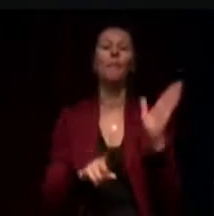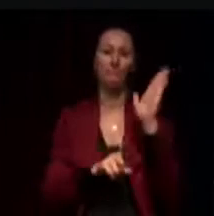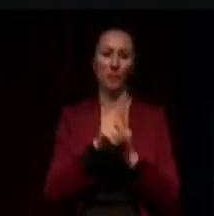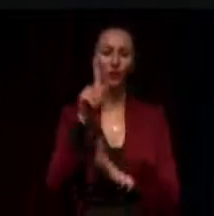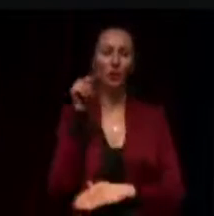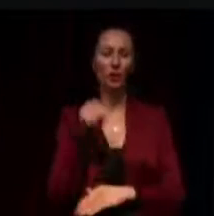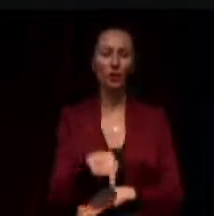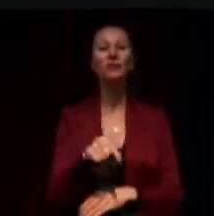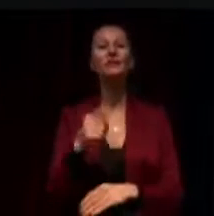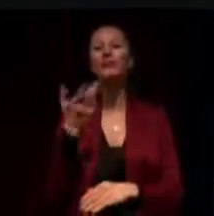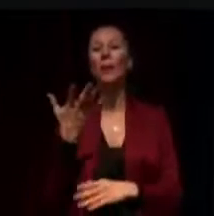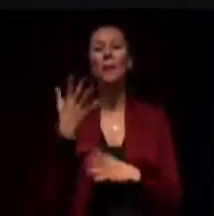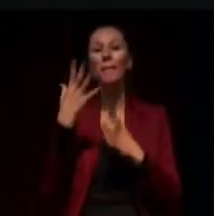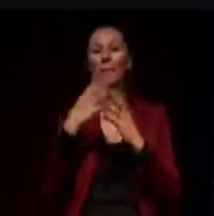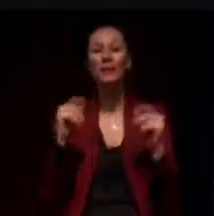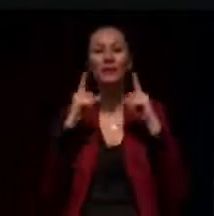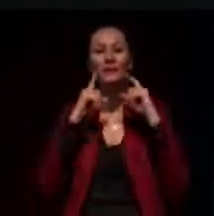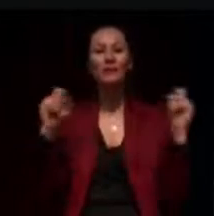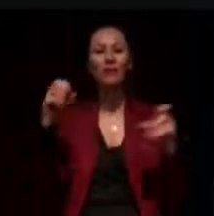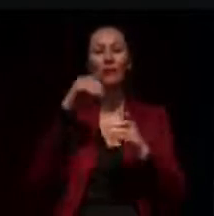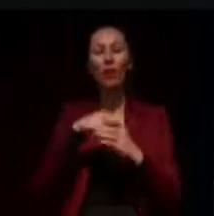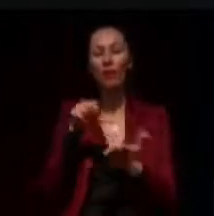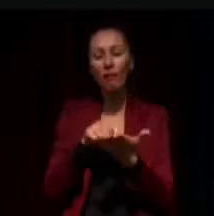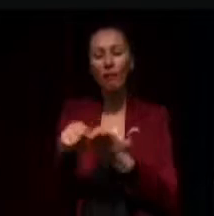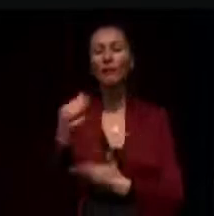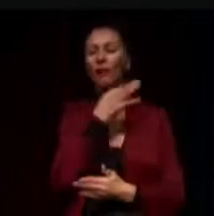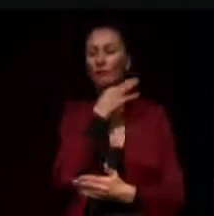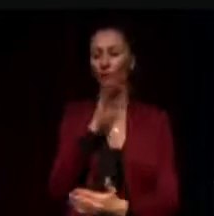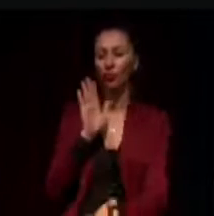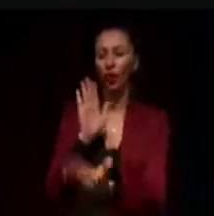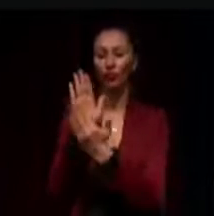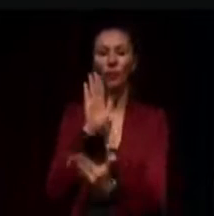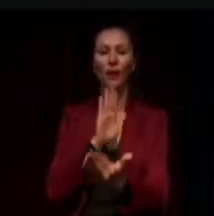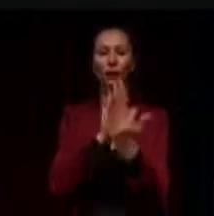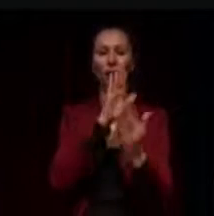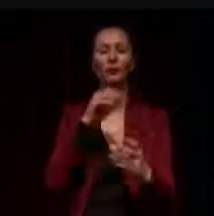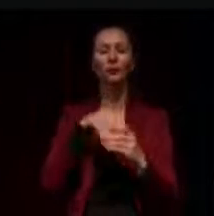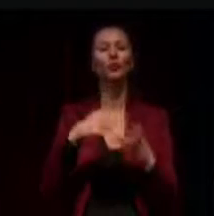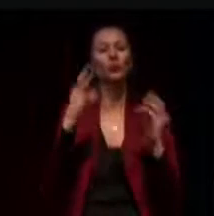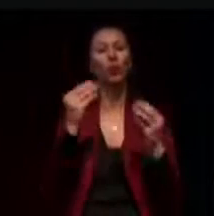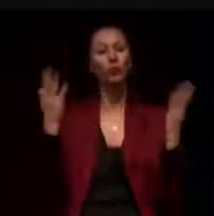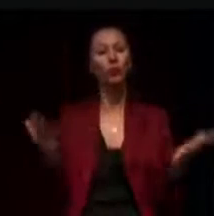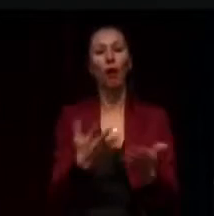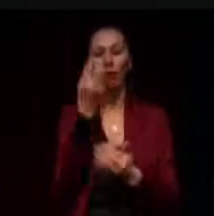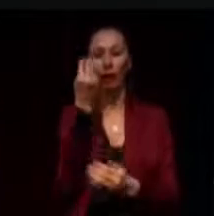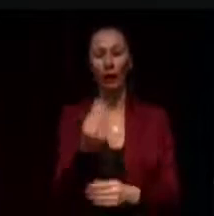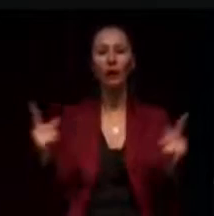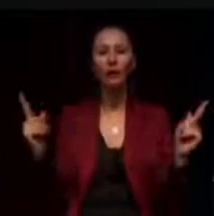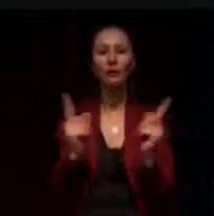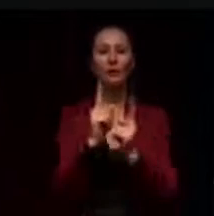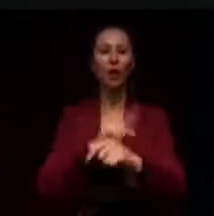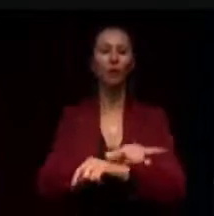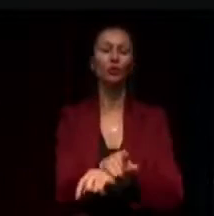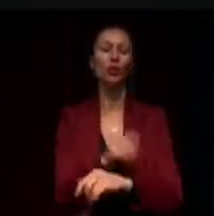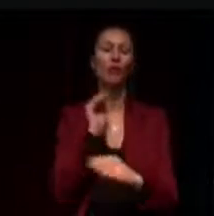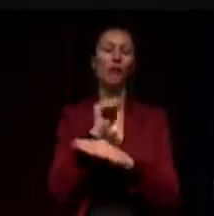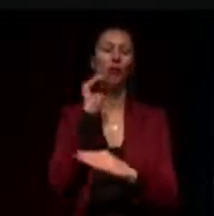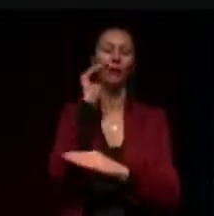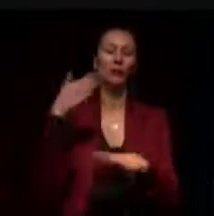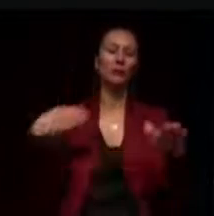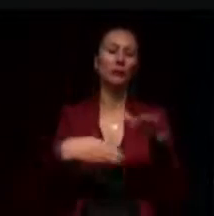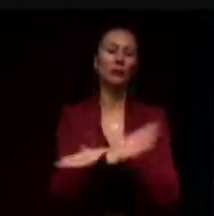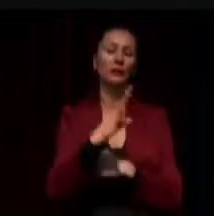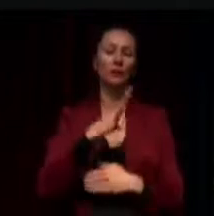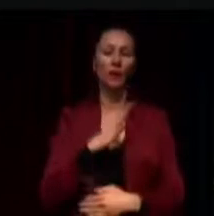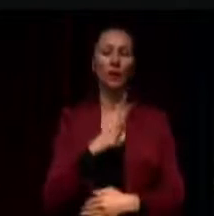başarılıyız. Mağdur olanların her türlü ihtiyaçlarının karşılanması çok daha iyi, çok daha kısa sürede hayata